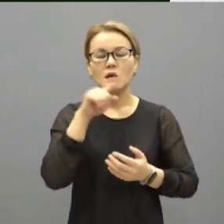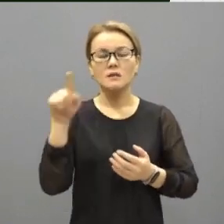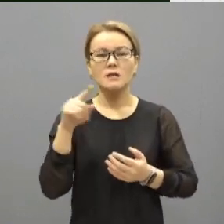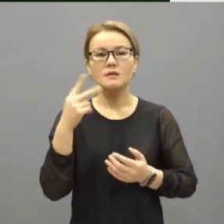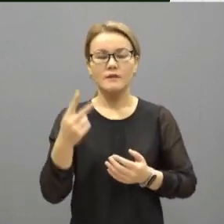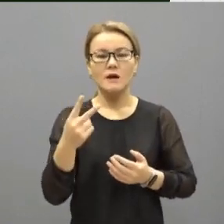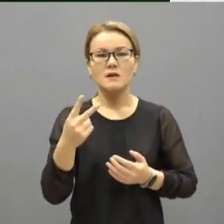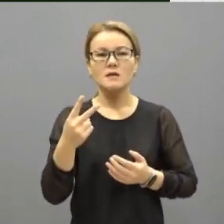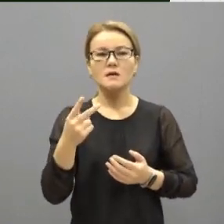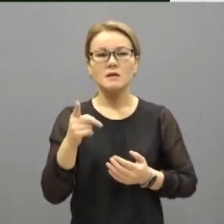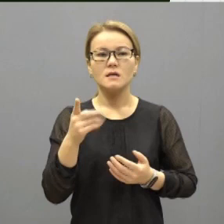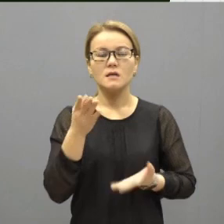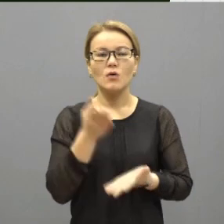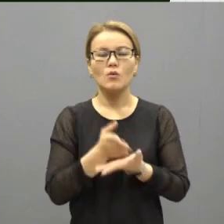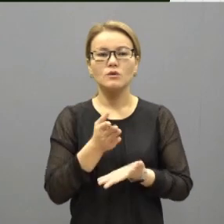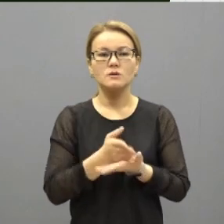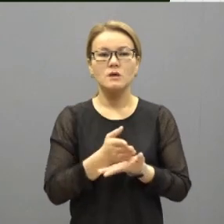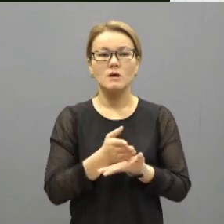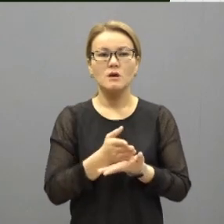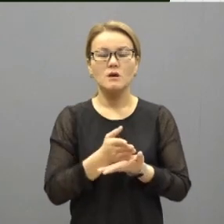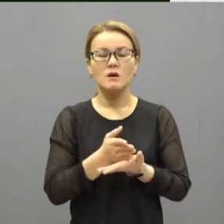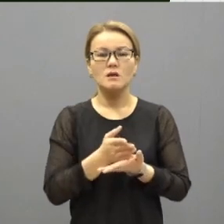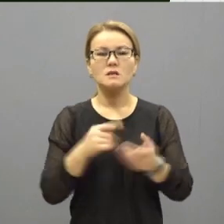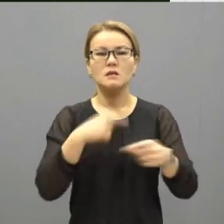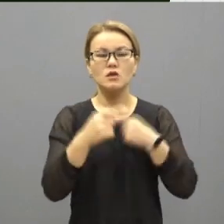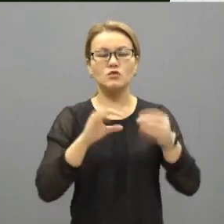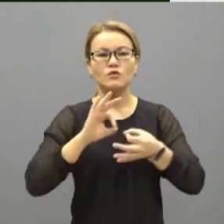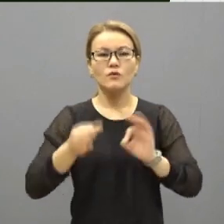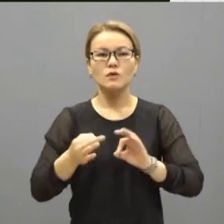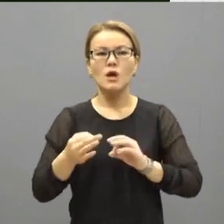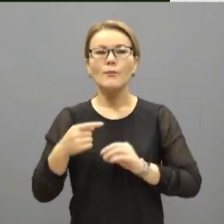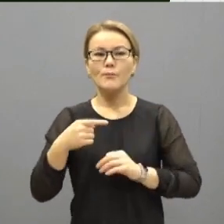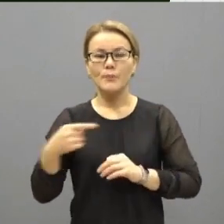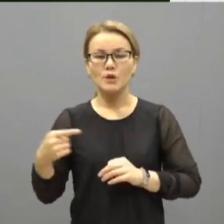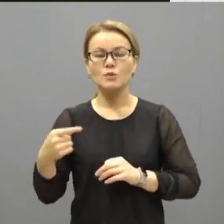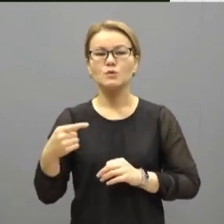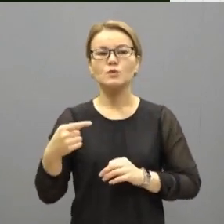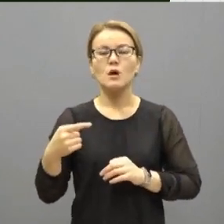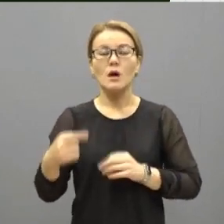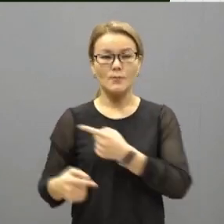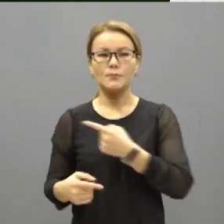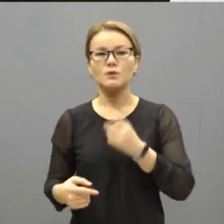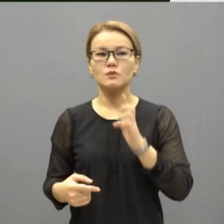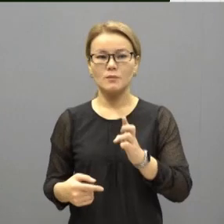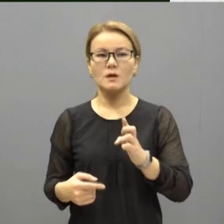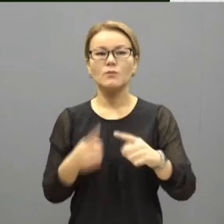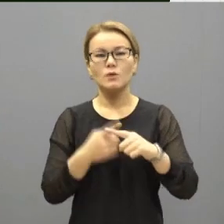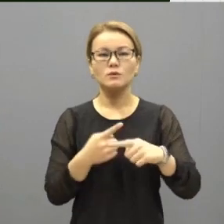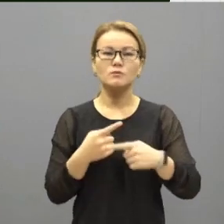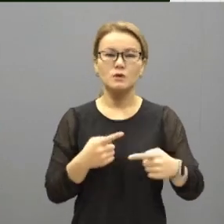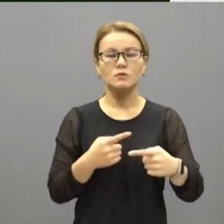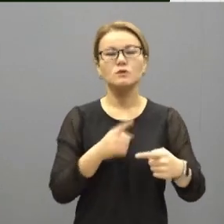они находятся по следующей формуле. Минус b плюс минус корень квадратный